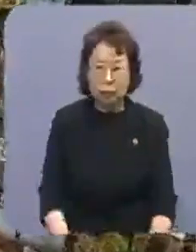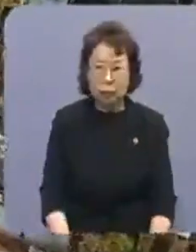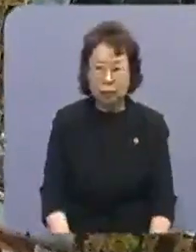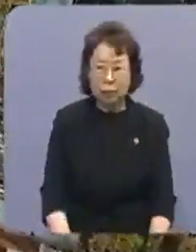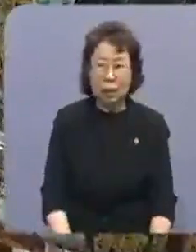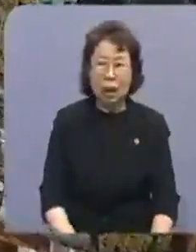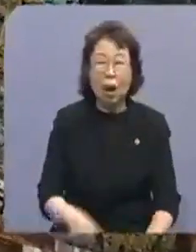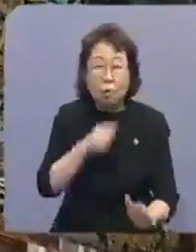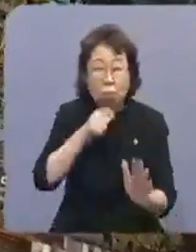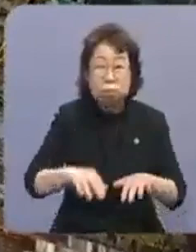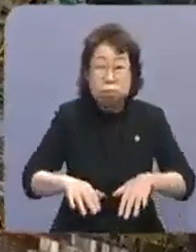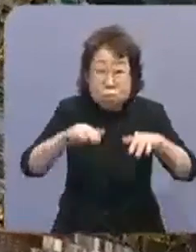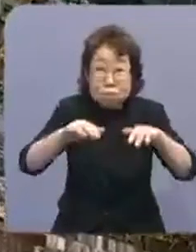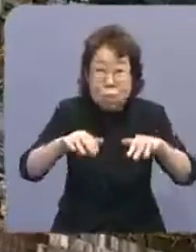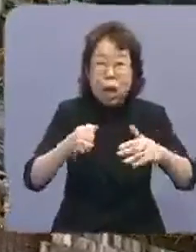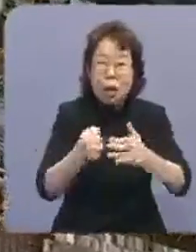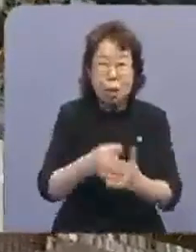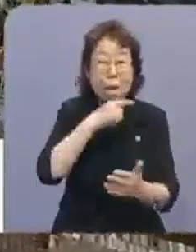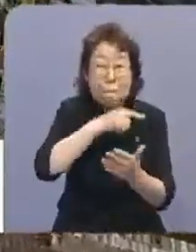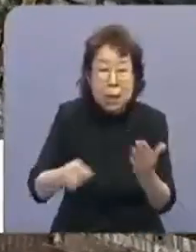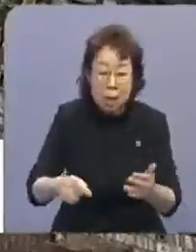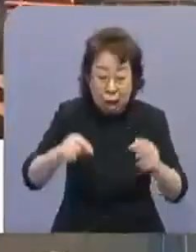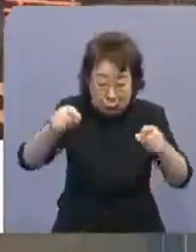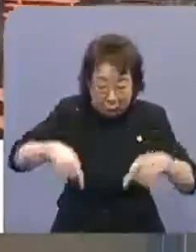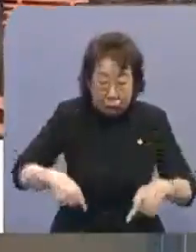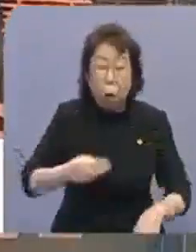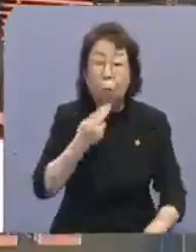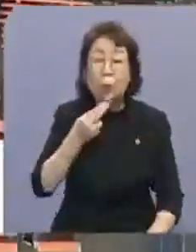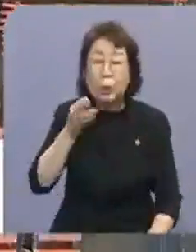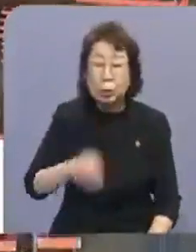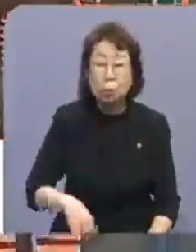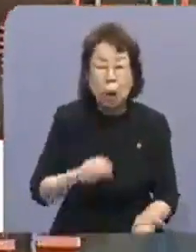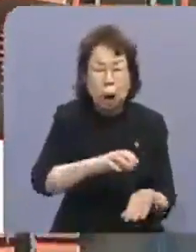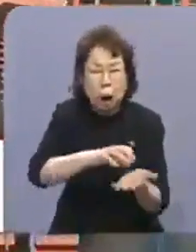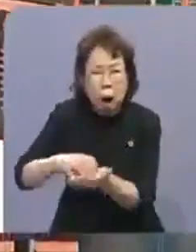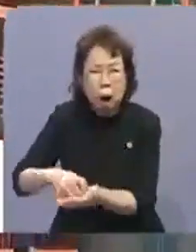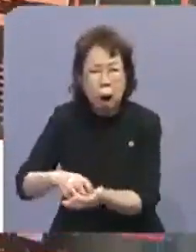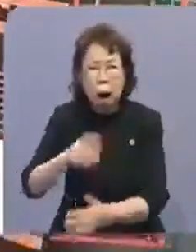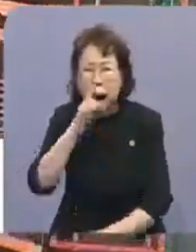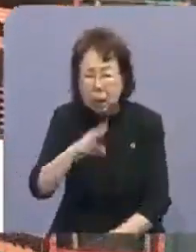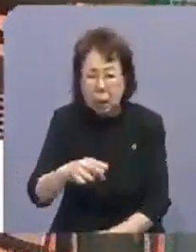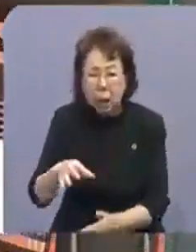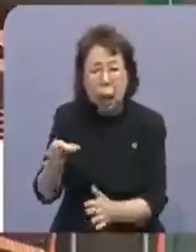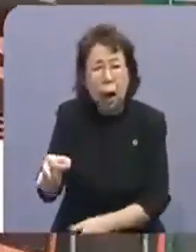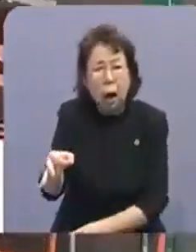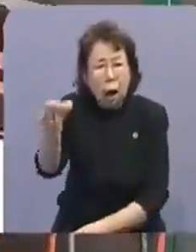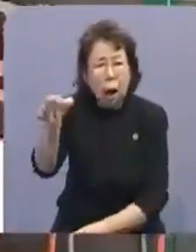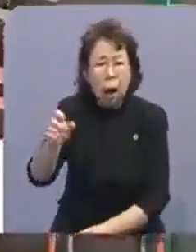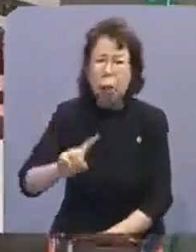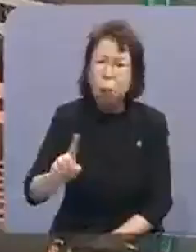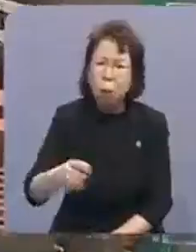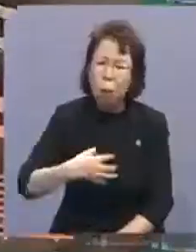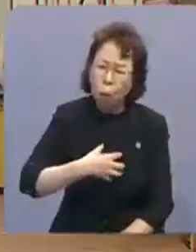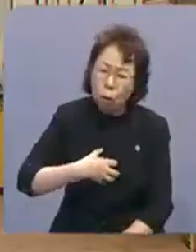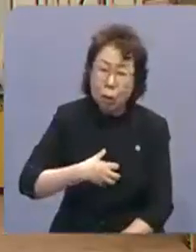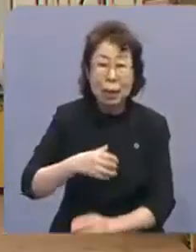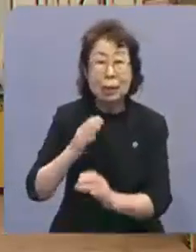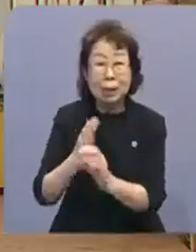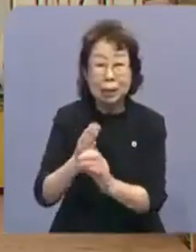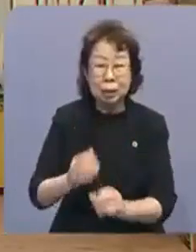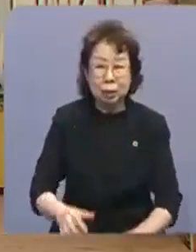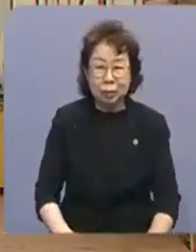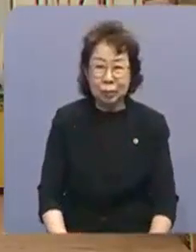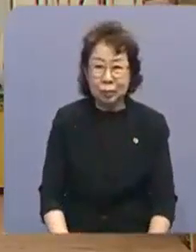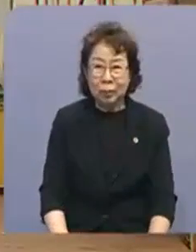포스코 침수로 인해 단기간 직접적인 영향은 없지만 수급 불안에다 가격 상승의 요인으로 작용할 것으로 보입니다.